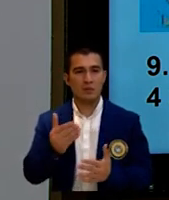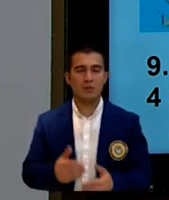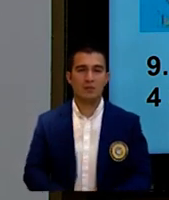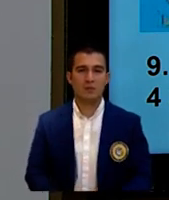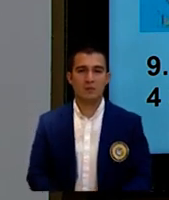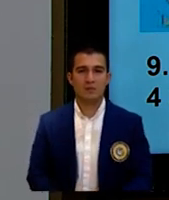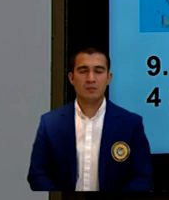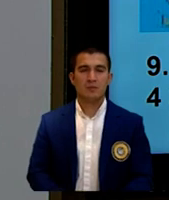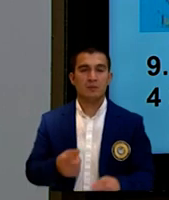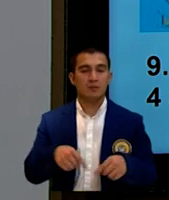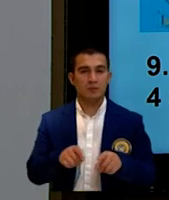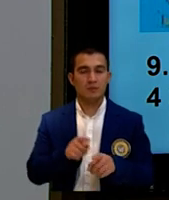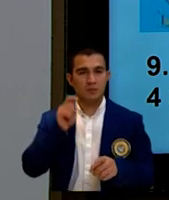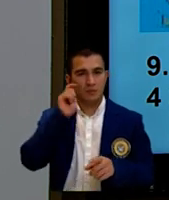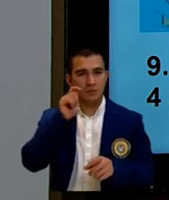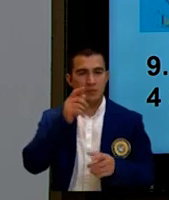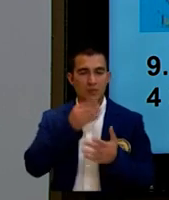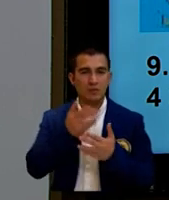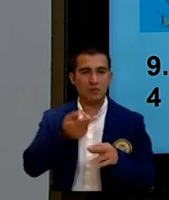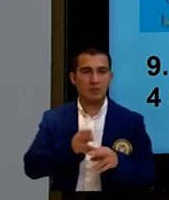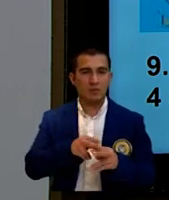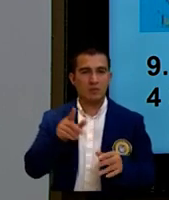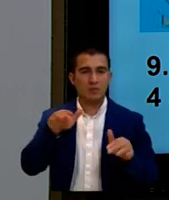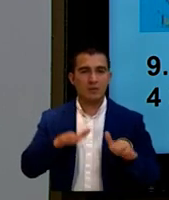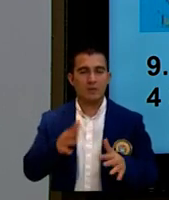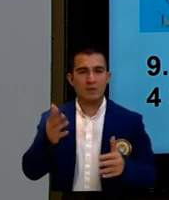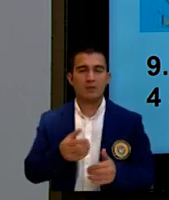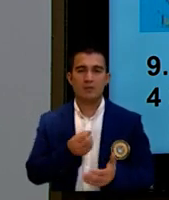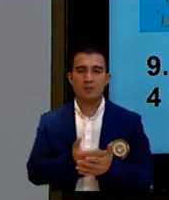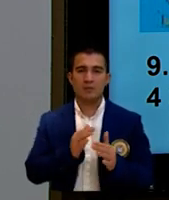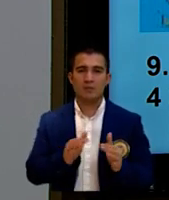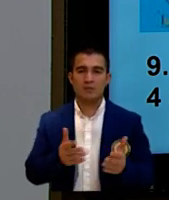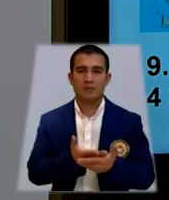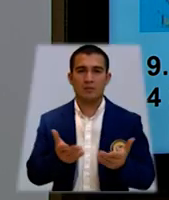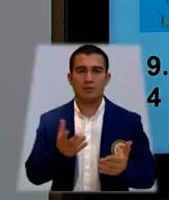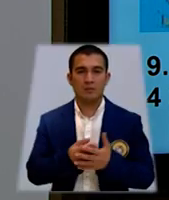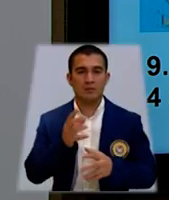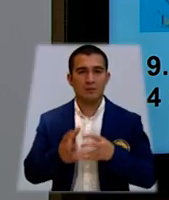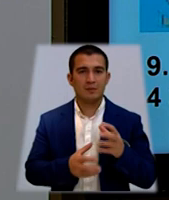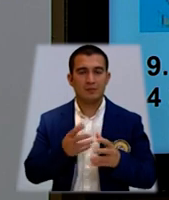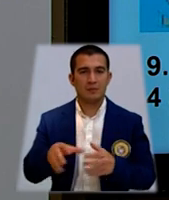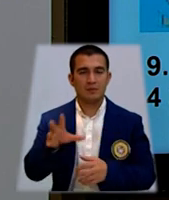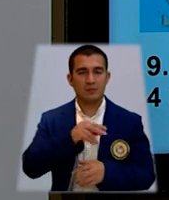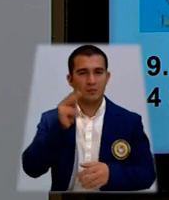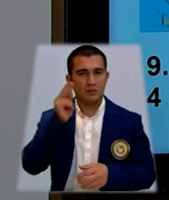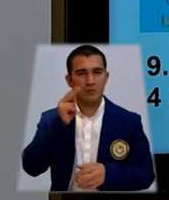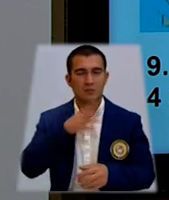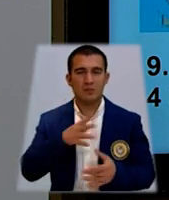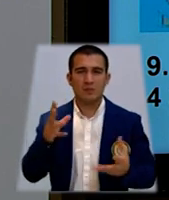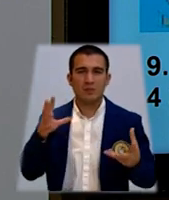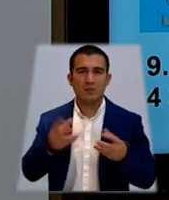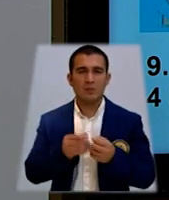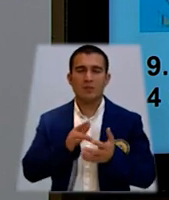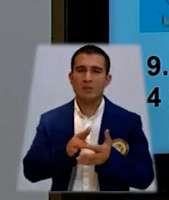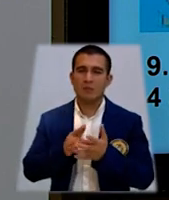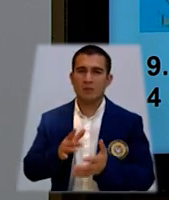etadi. U ham Xitoyda joylashgan ekan. Aziz o'quvchilar, biz geografiya darsidan butun dunyoga sayohat